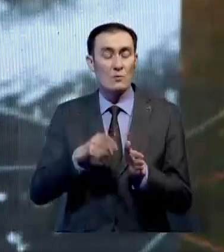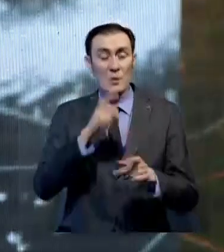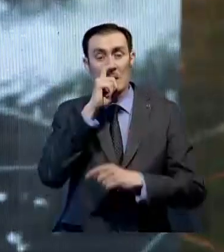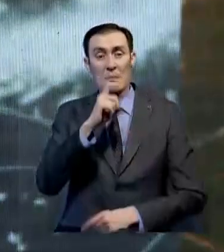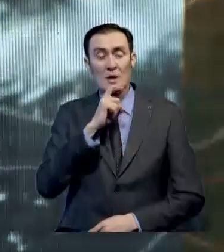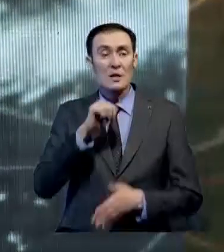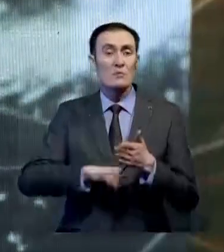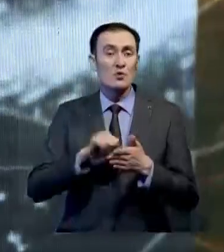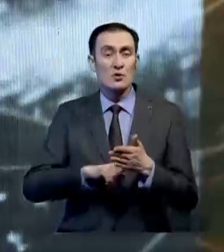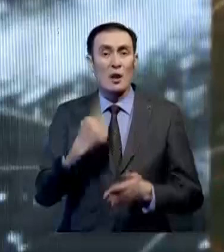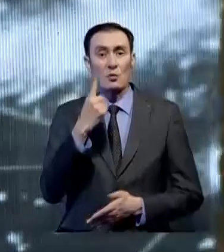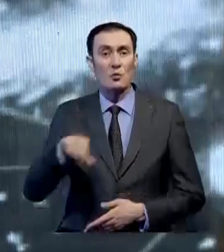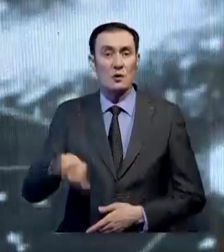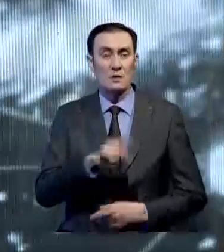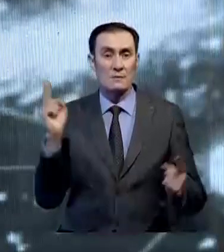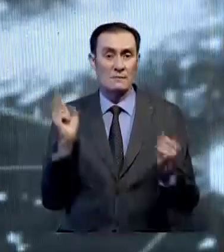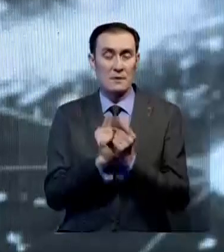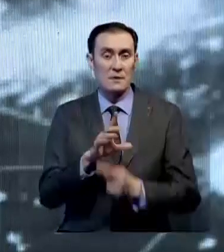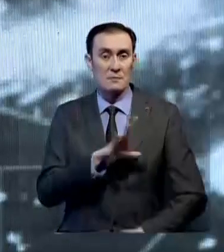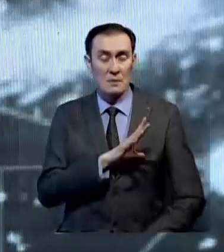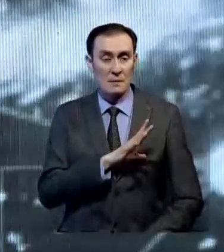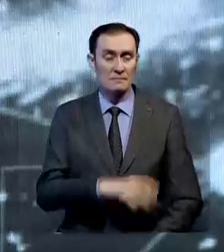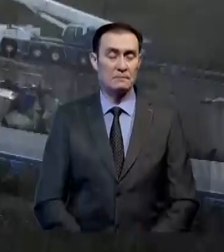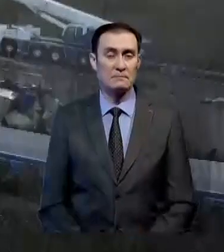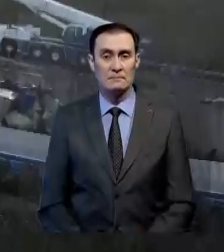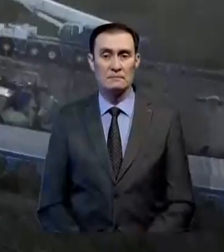непонятной причине оказались на одном железнодорожном пути.